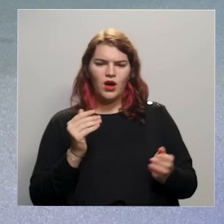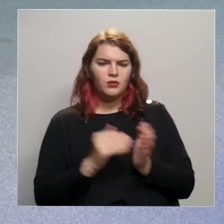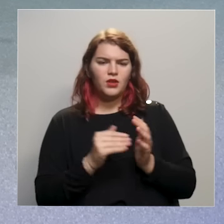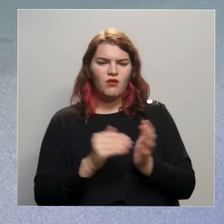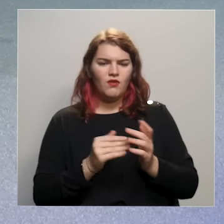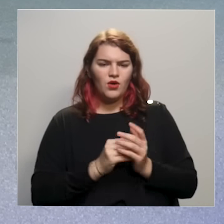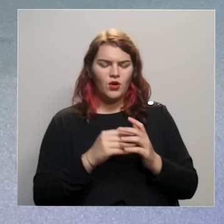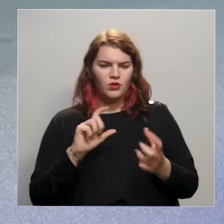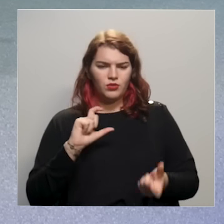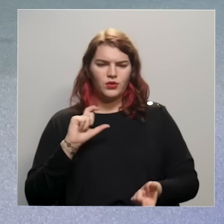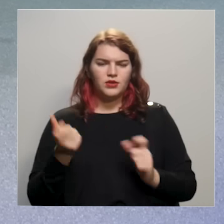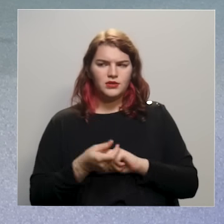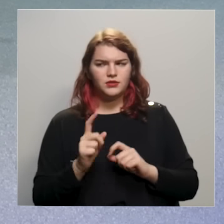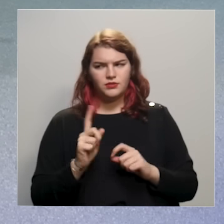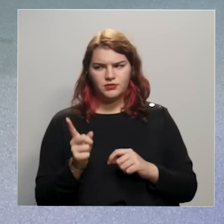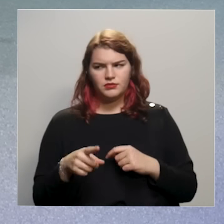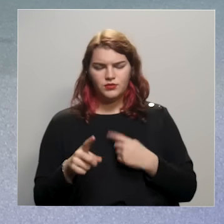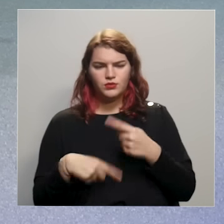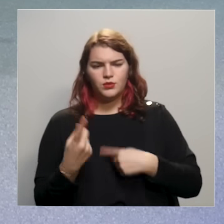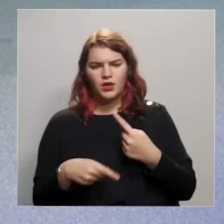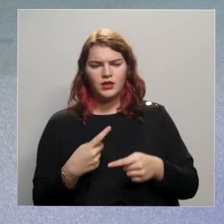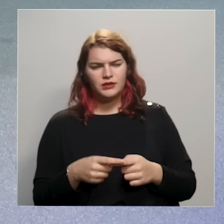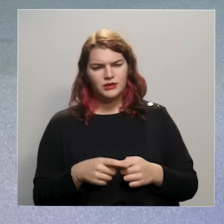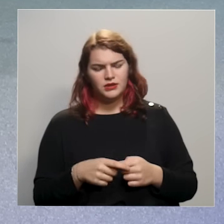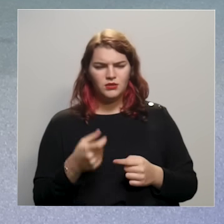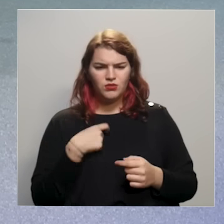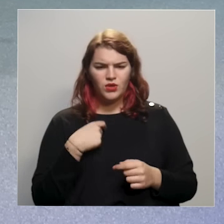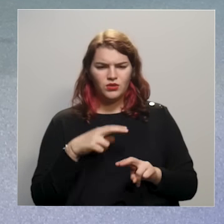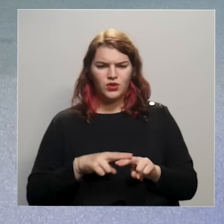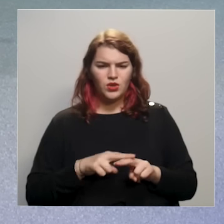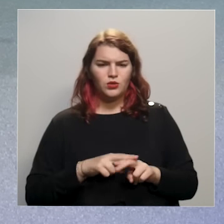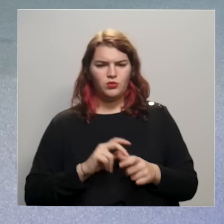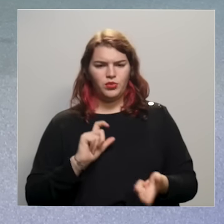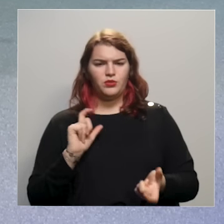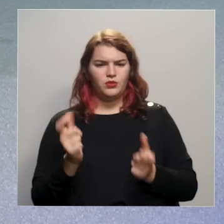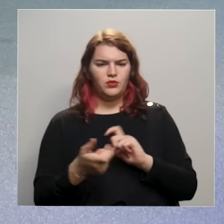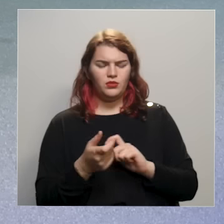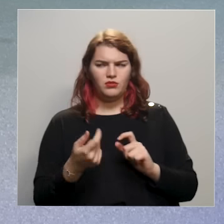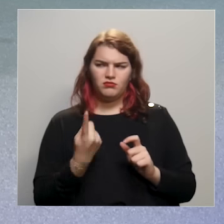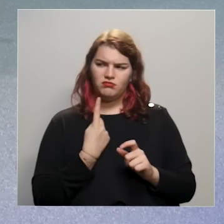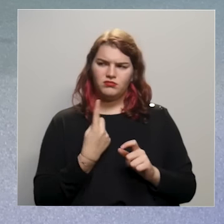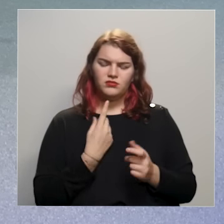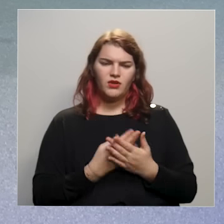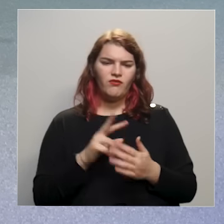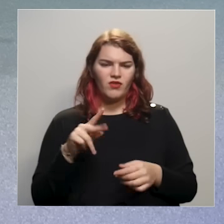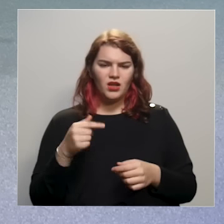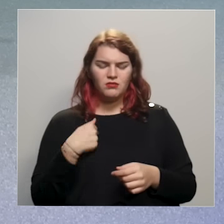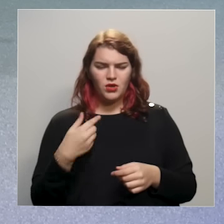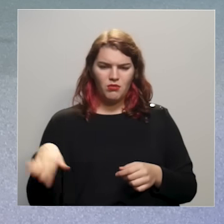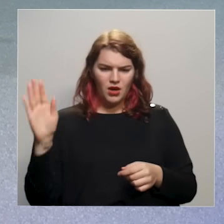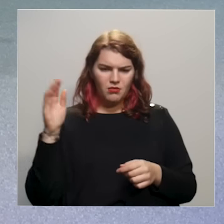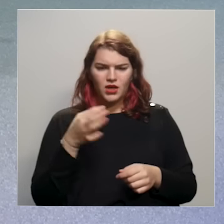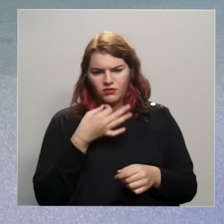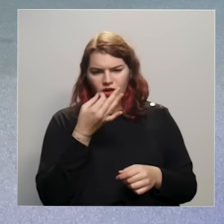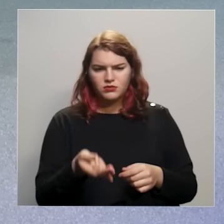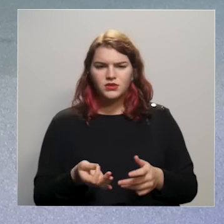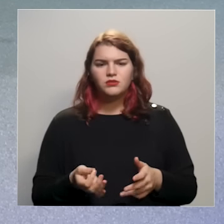Dar imediat și-o revenit și-o zis: măi, oricum o să fie dacă s-o pocăie? Pentru că fratele meu mai mare, v-am